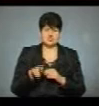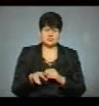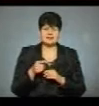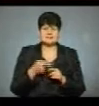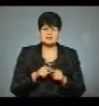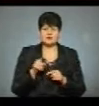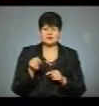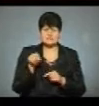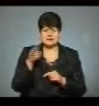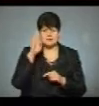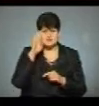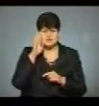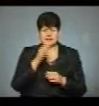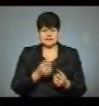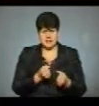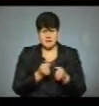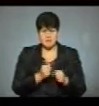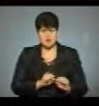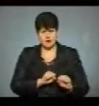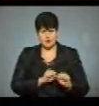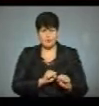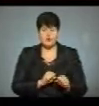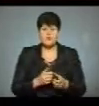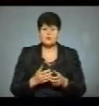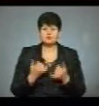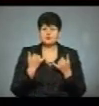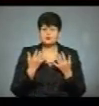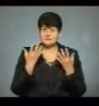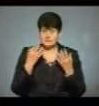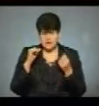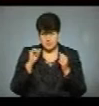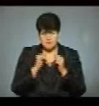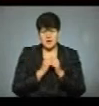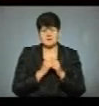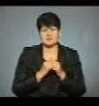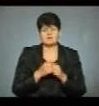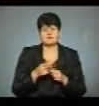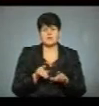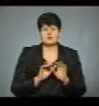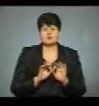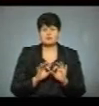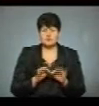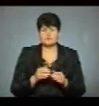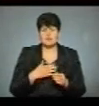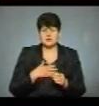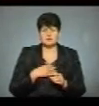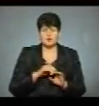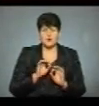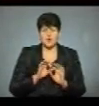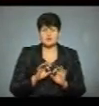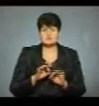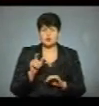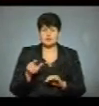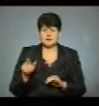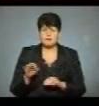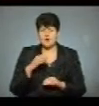із тих бійців, які тримали оборону аеропорту. Сьогодні, в День пам'яті кіборгів, він розповів нашому кореспонденту Богдану Буденчуку